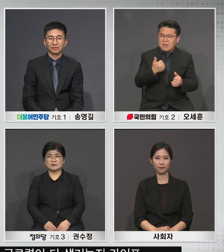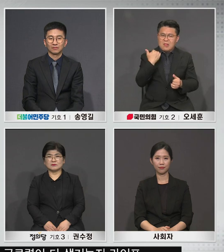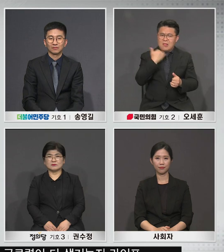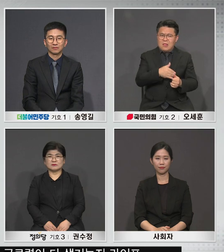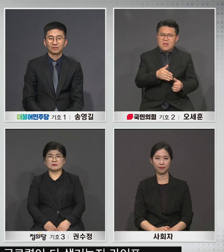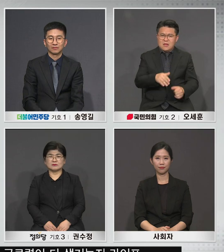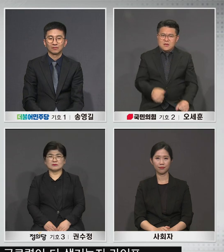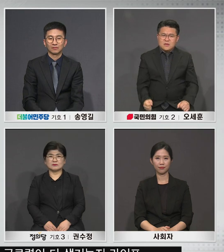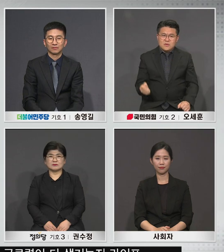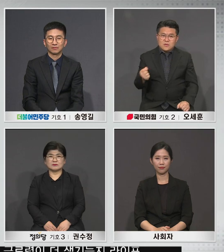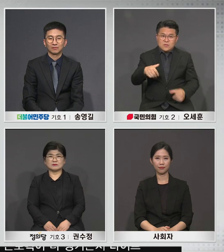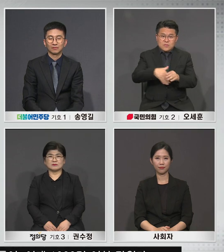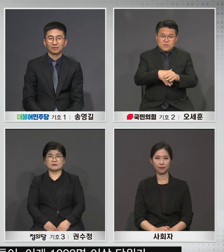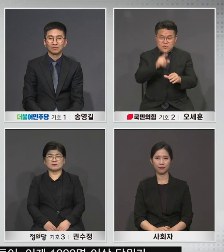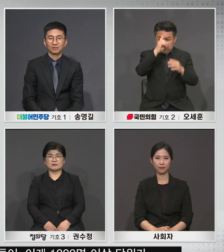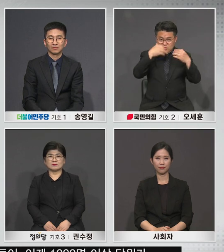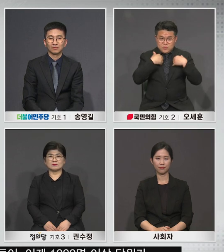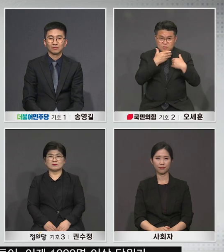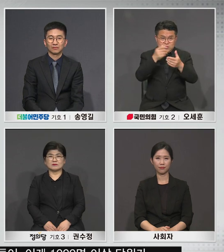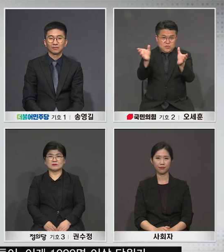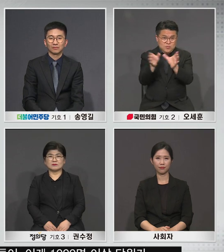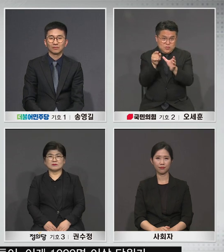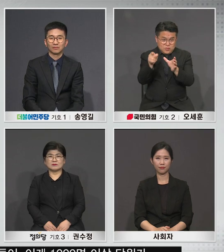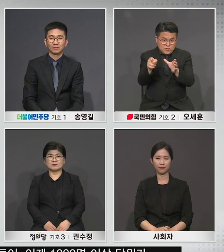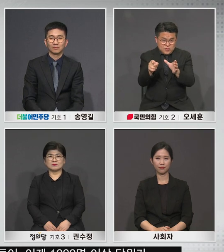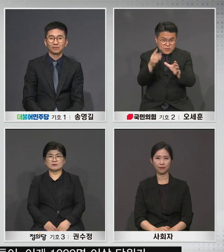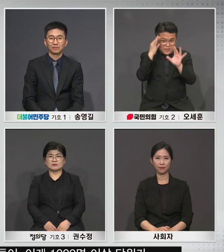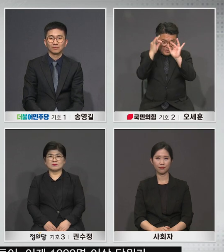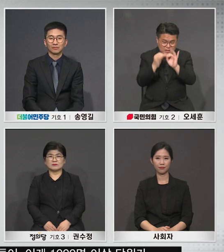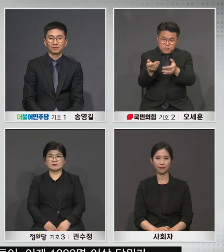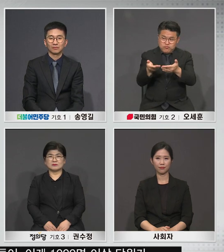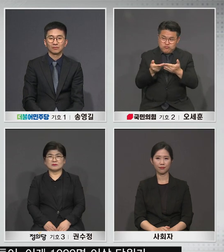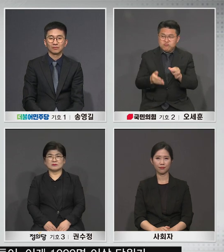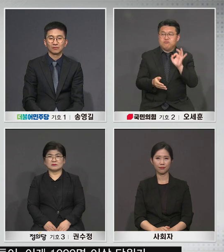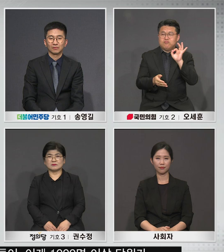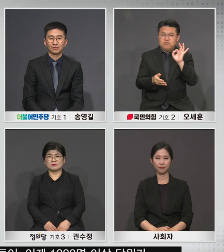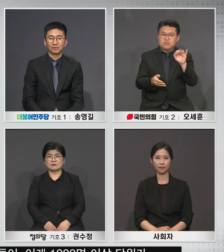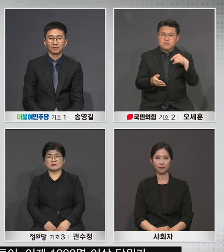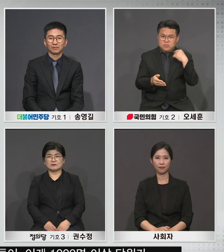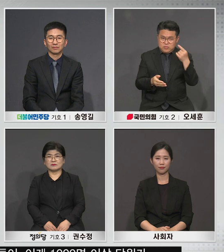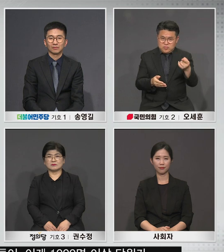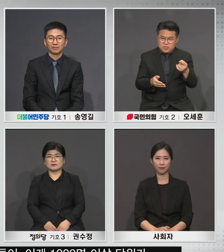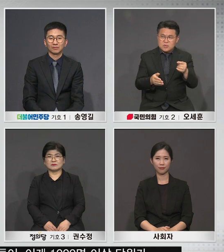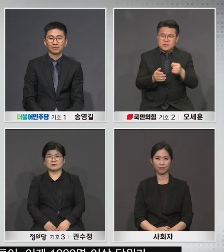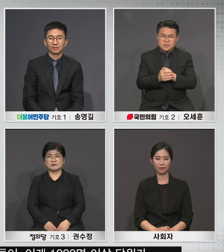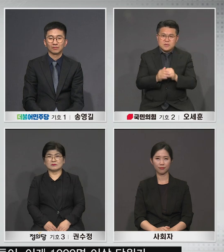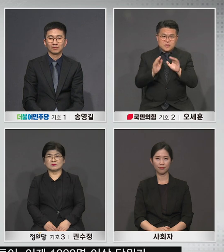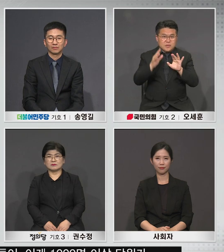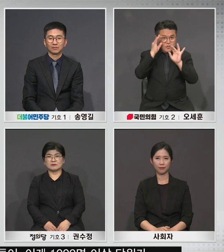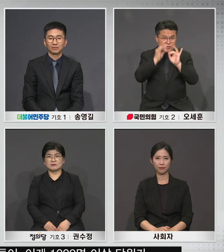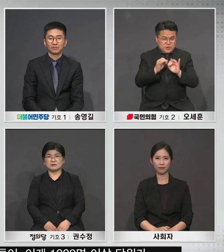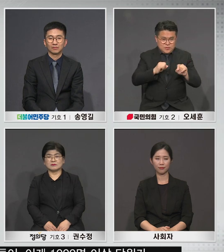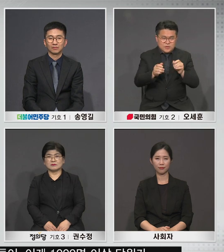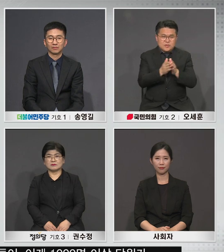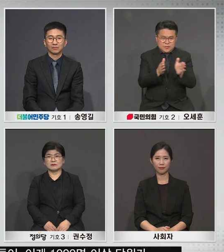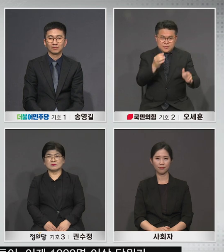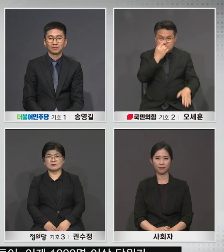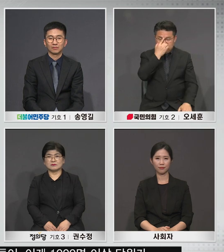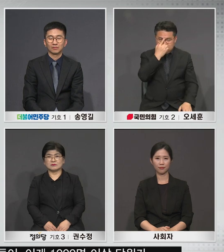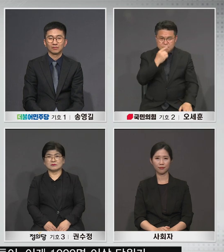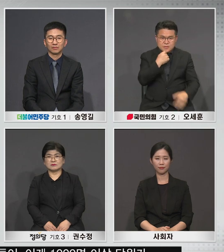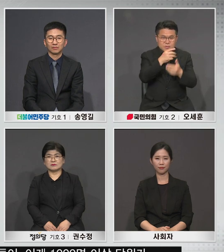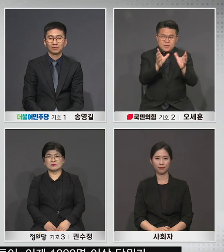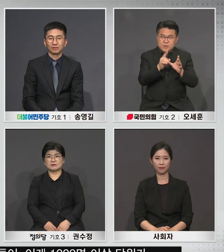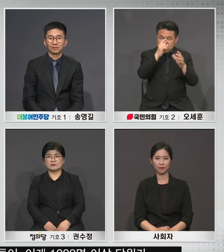이게 그리고 문재인 정부의 복지부에서도 찬성을 해서 이 틀거리를 동의해 준 겁니다. 우리 민주당